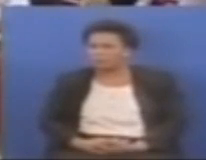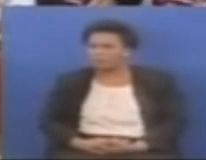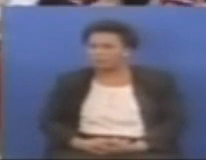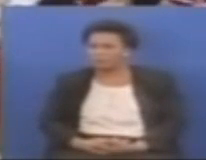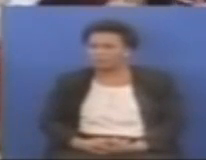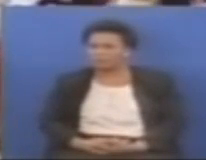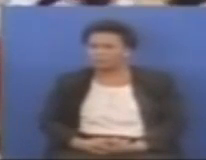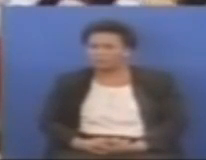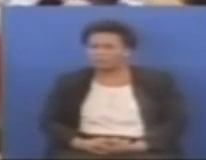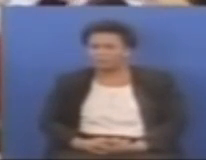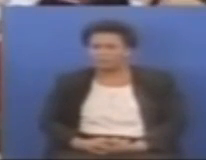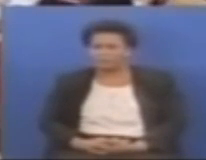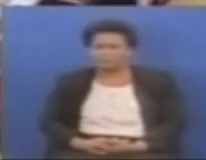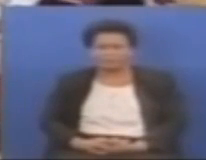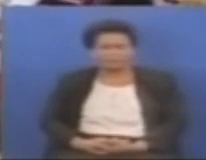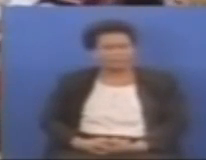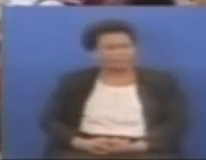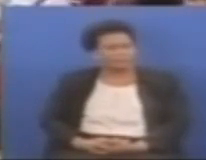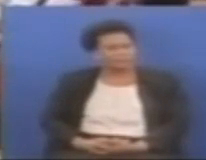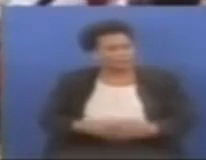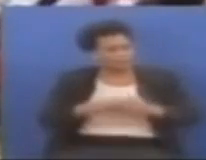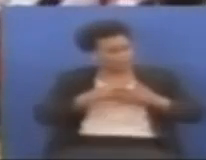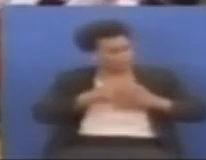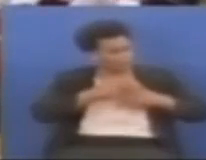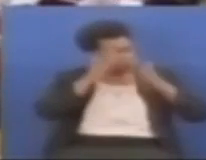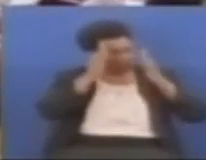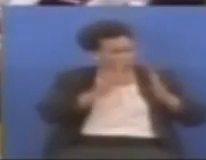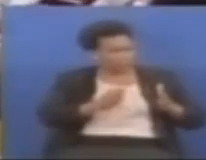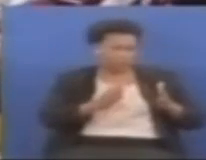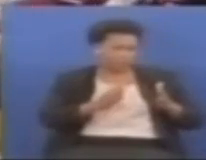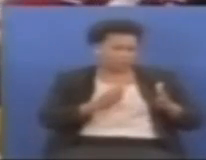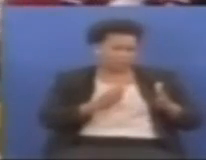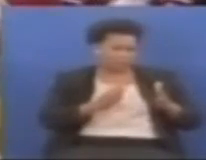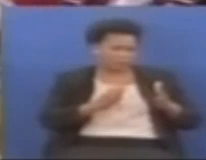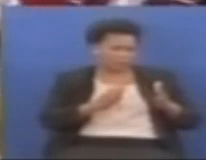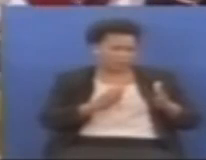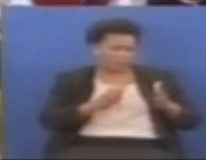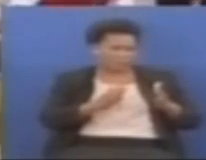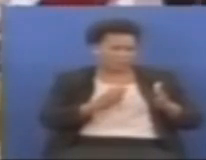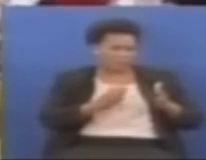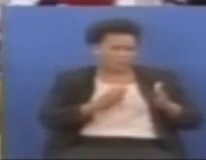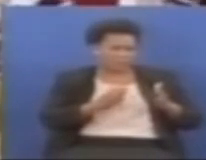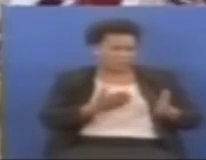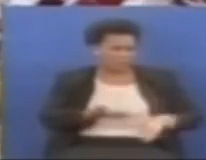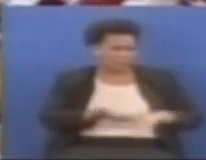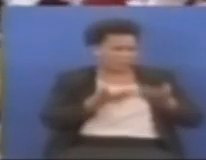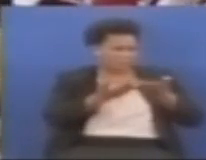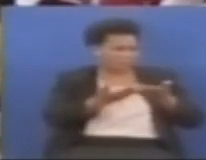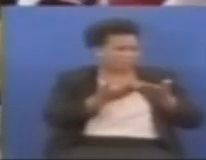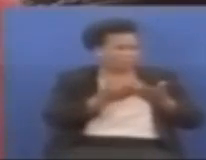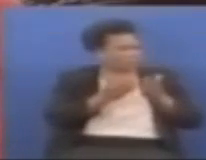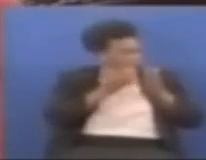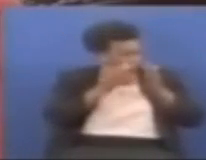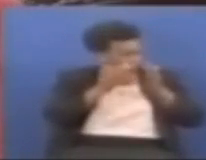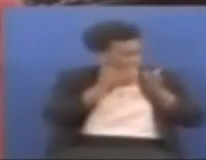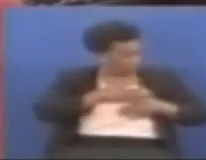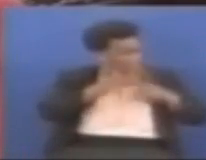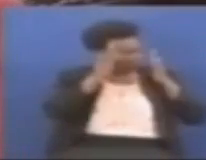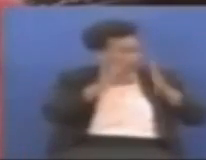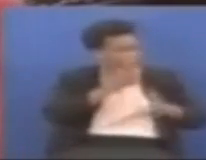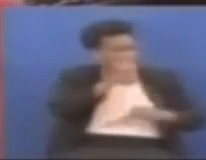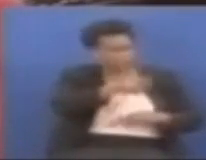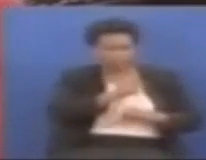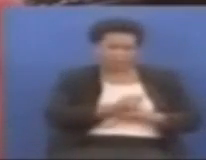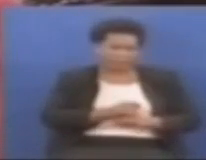sana ya Mheshimiwa Naibu Waziri, nina maswali mawili ya nyongeza. Nashukuru sana kwa serikali kuvisimamia matengenezo barabara